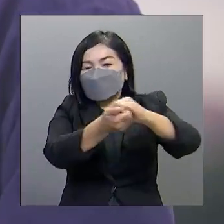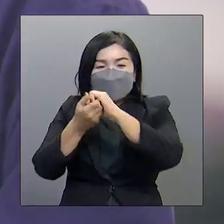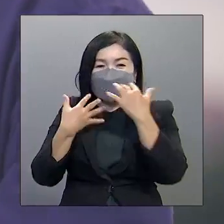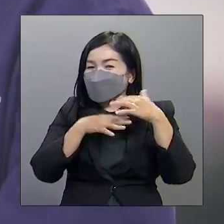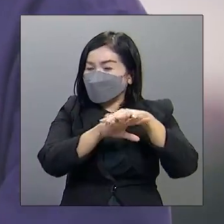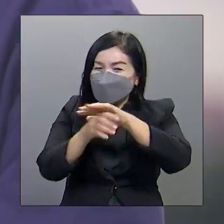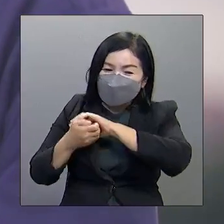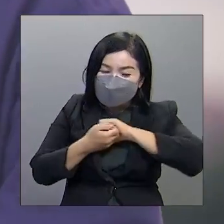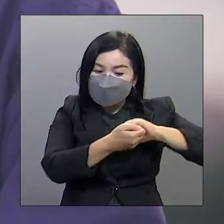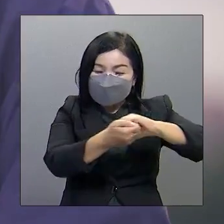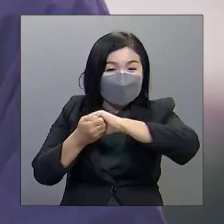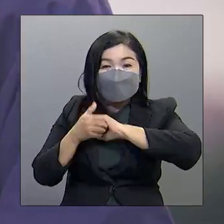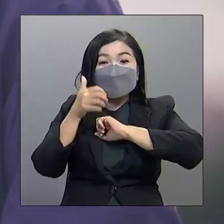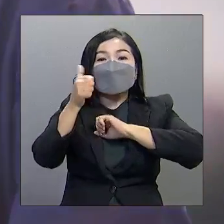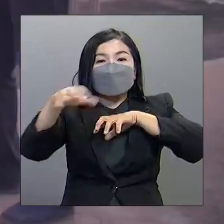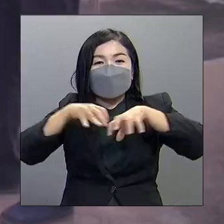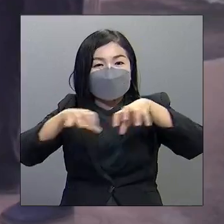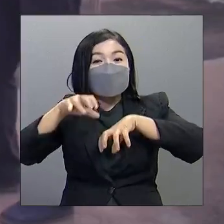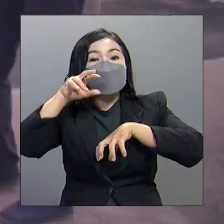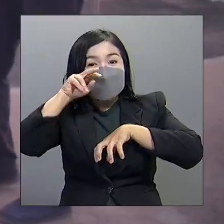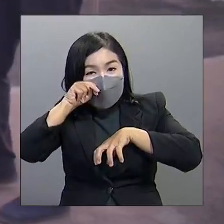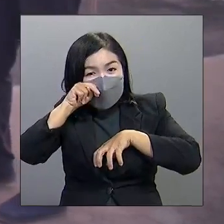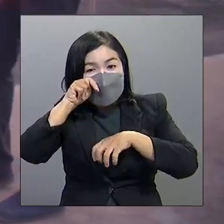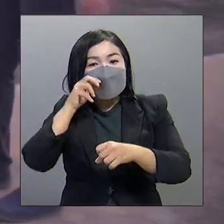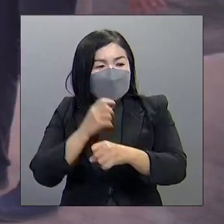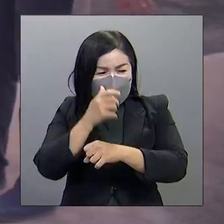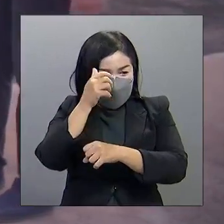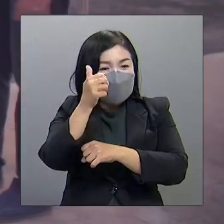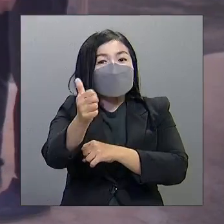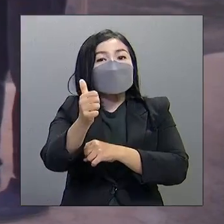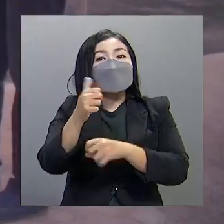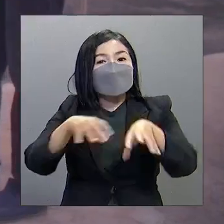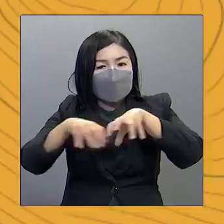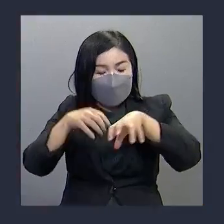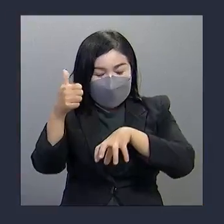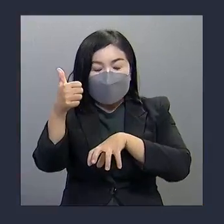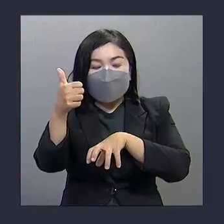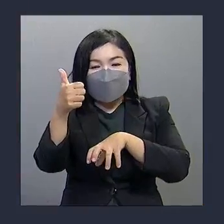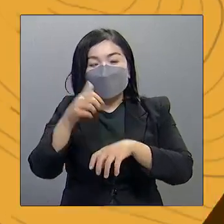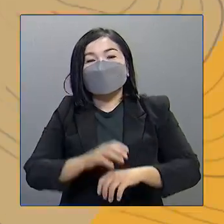าพเนี่ยต่อไปเนี่ยจริงๆการบริหารจัดการน้ำเนี่ยมันทำได้อย่างมีประสิทธิภาพมากขึ้น ครับ